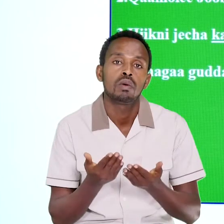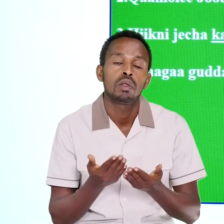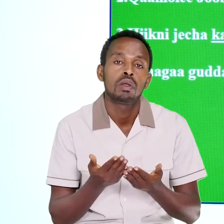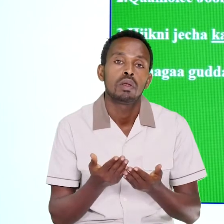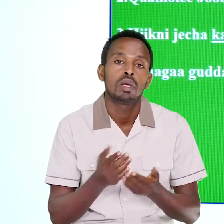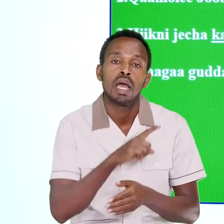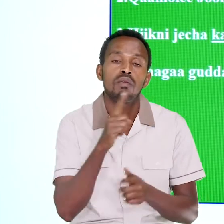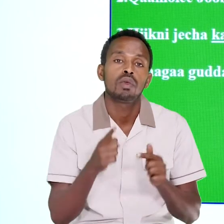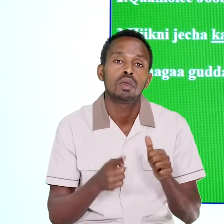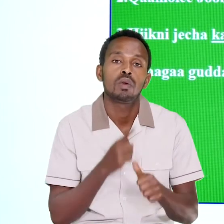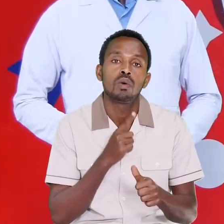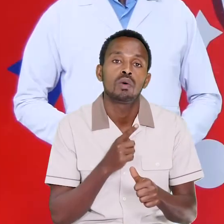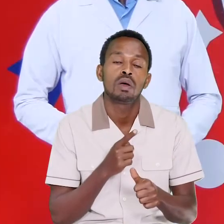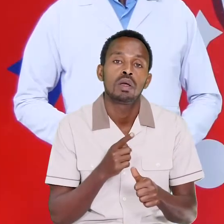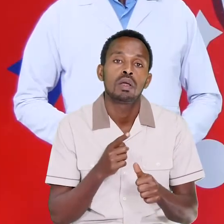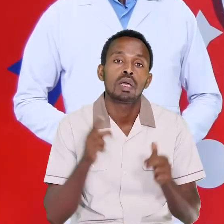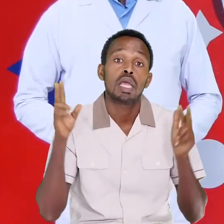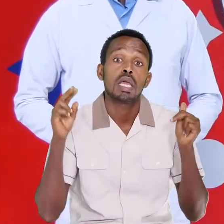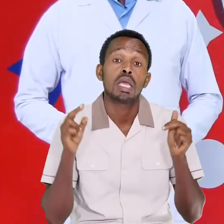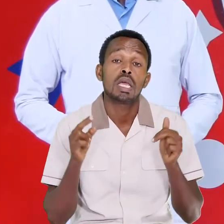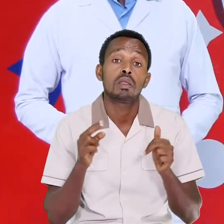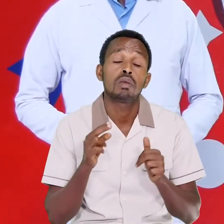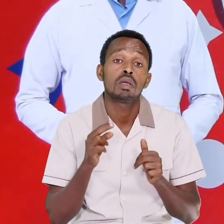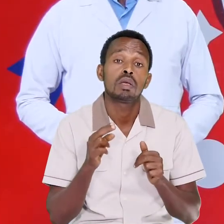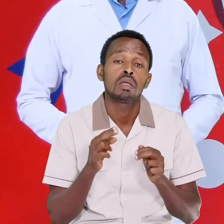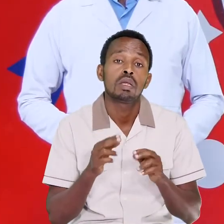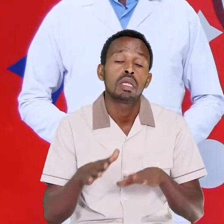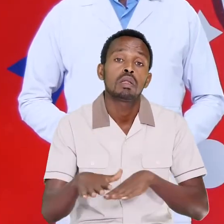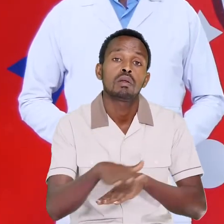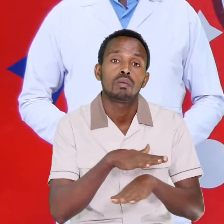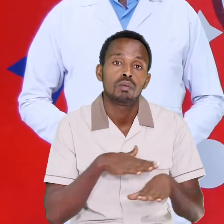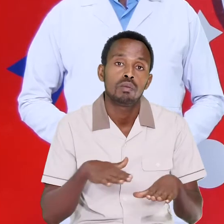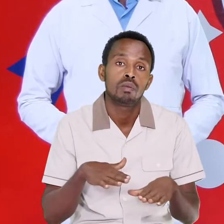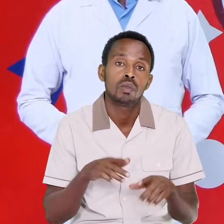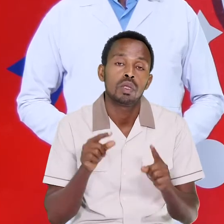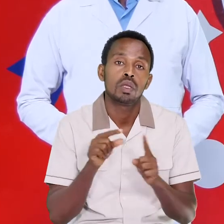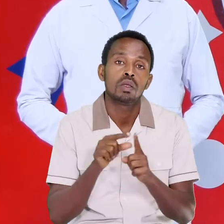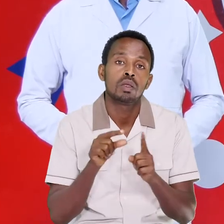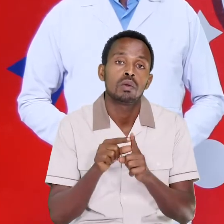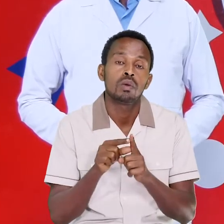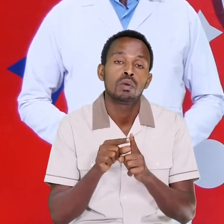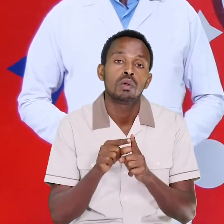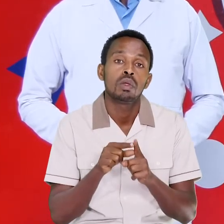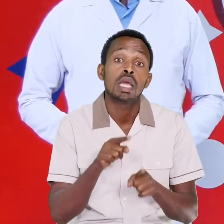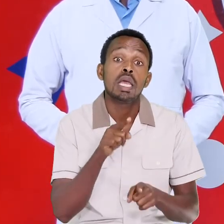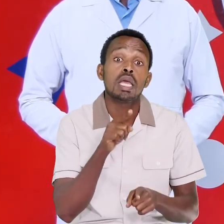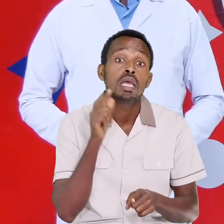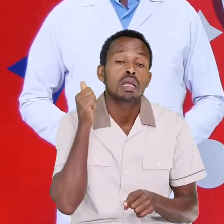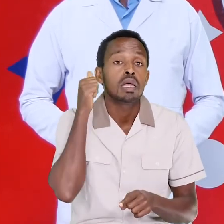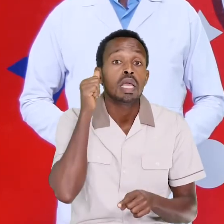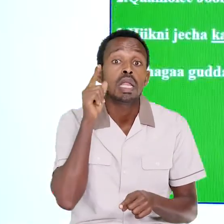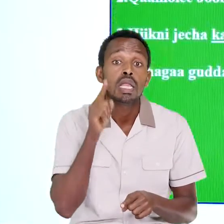Gaaffii tokkoffaan keeyyata tokkoffaa bo'oo tokkoffaa irratti jechi innis jedhu